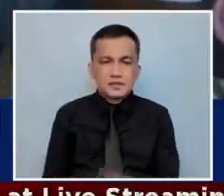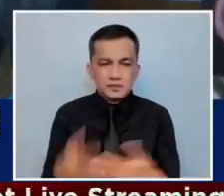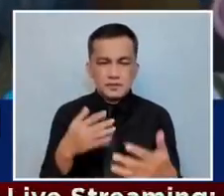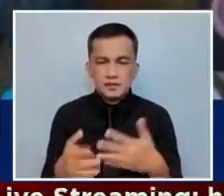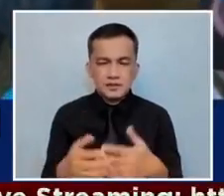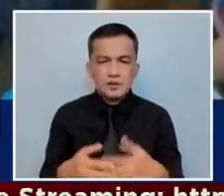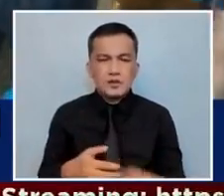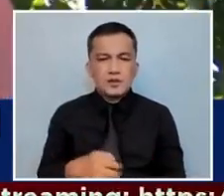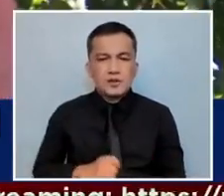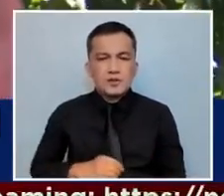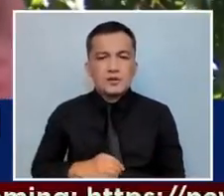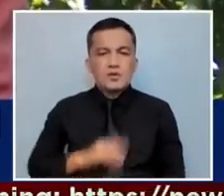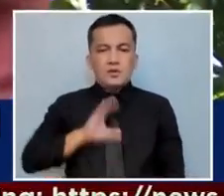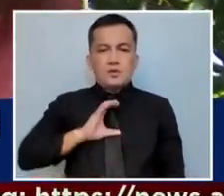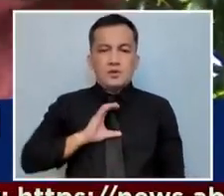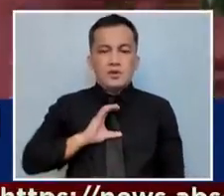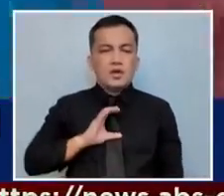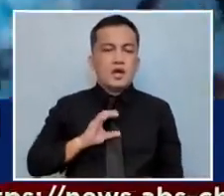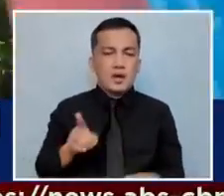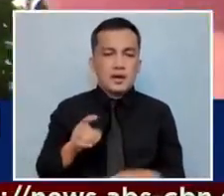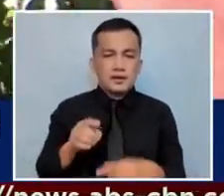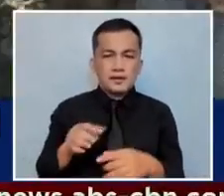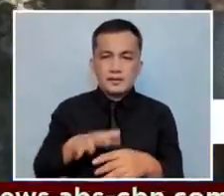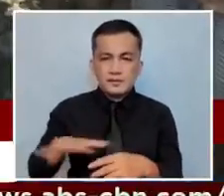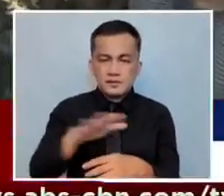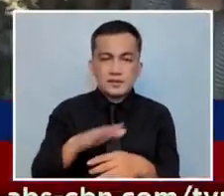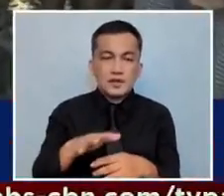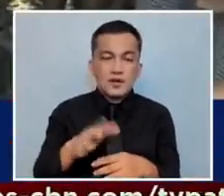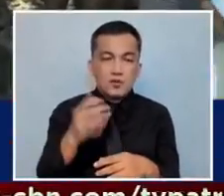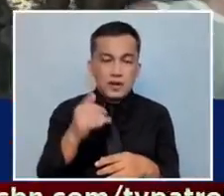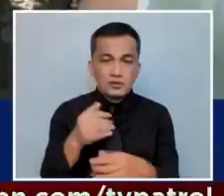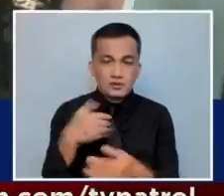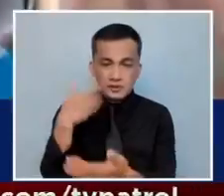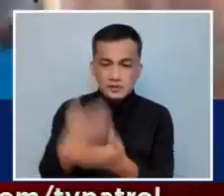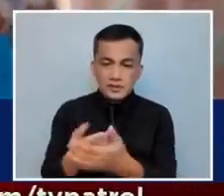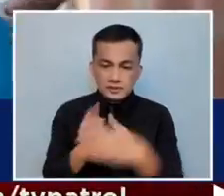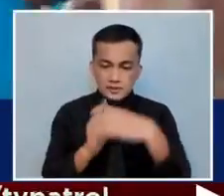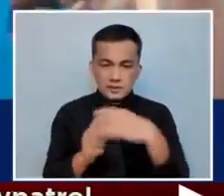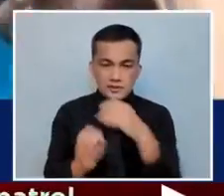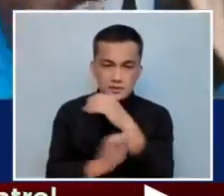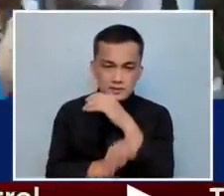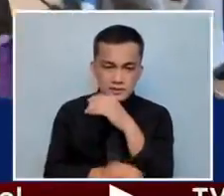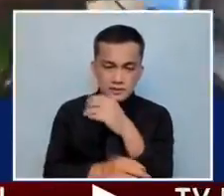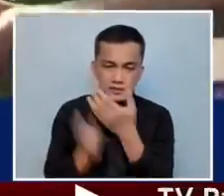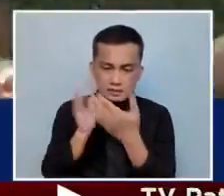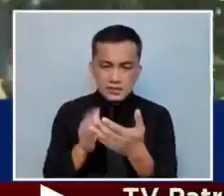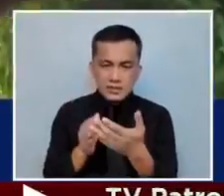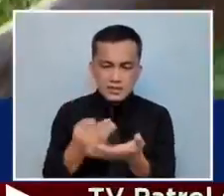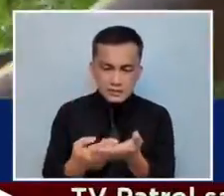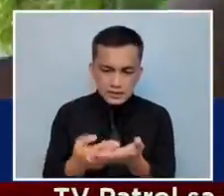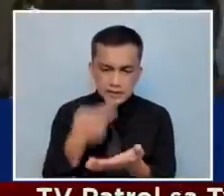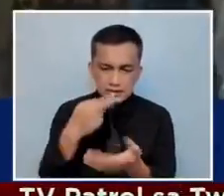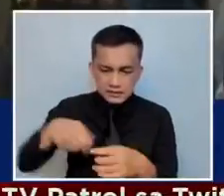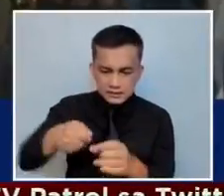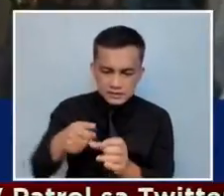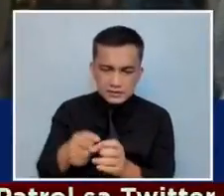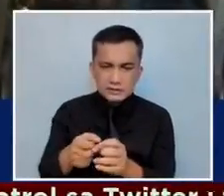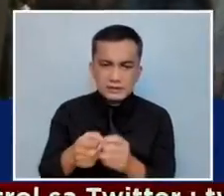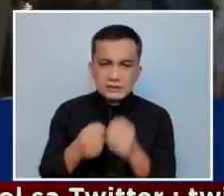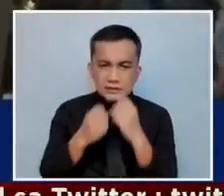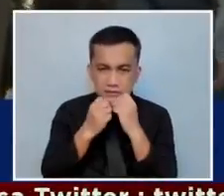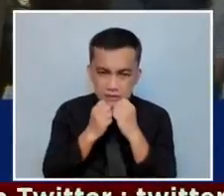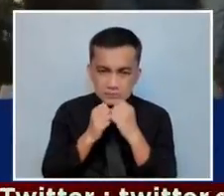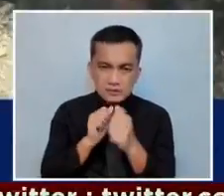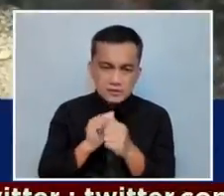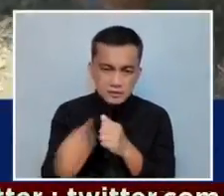nang dumating ang sagip kapamilya ng ABS-CBN Foundation, dala ang mga bigas at delata para makaraos sa kakapusan sa mga susunod